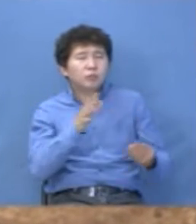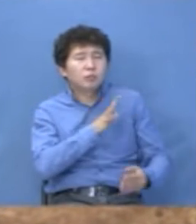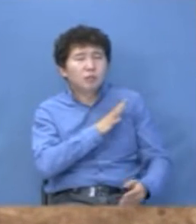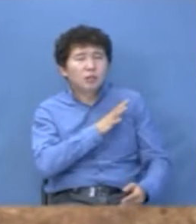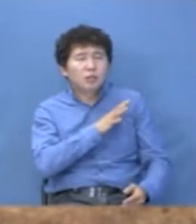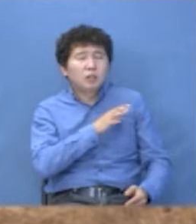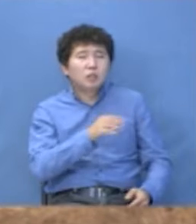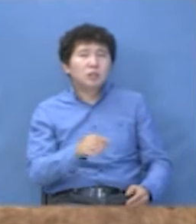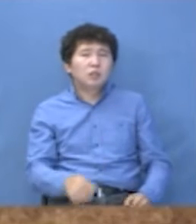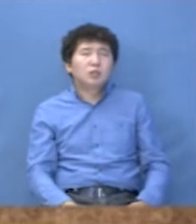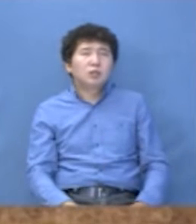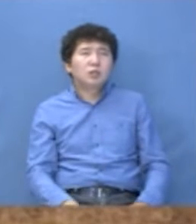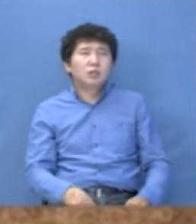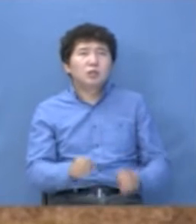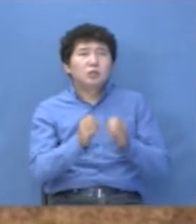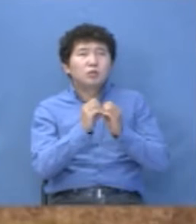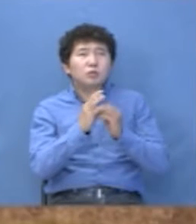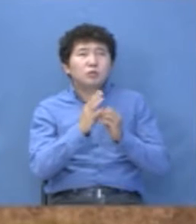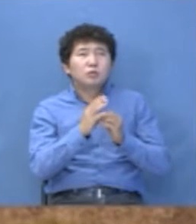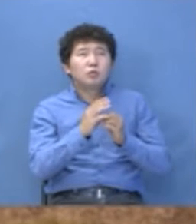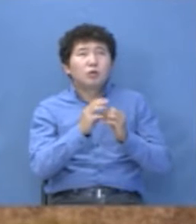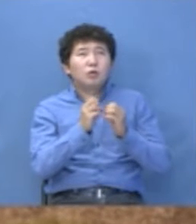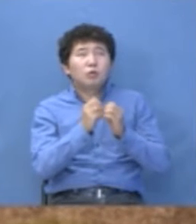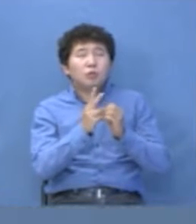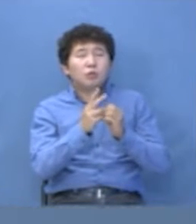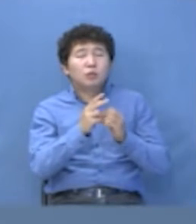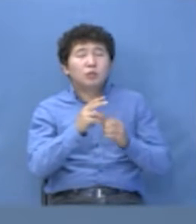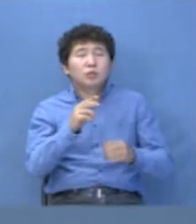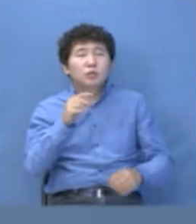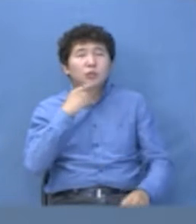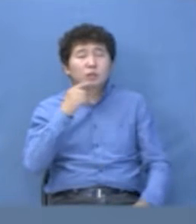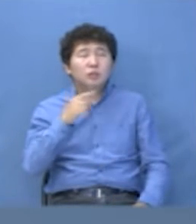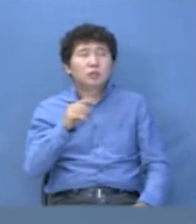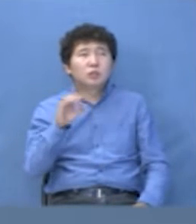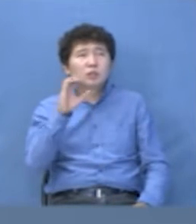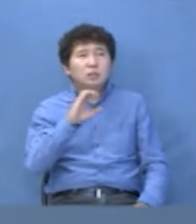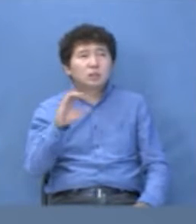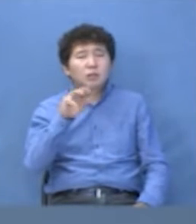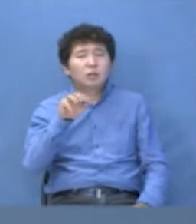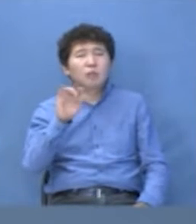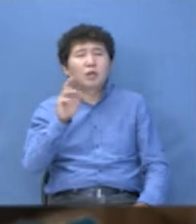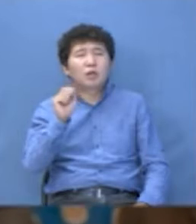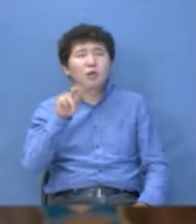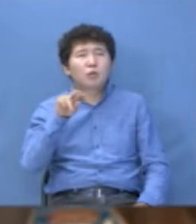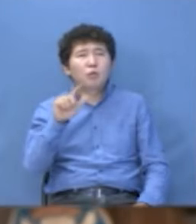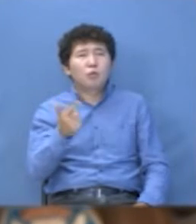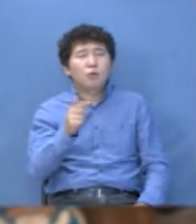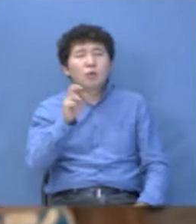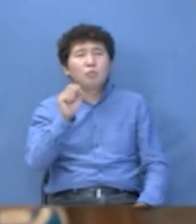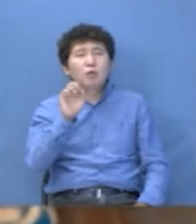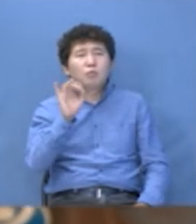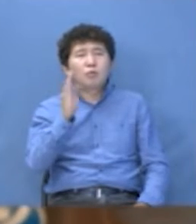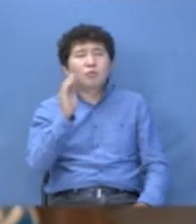күні сағат 17:00-де шамамен 1800 гектар жерді құрайтын Күршім ауданы Марқа Көл Бобровка орман шаруашылықтары